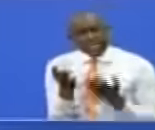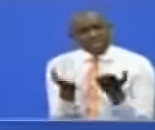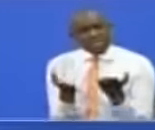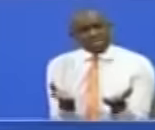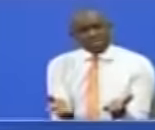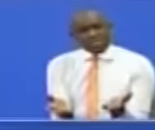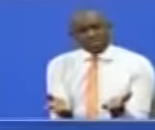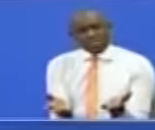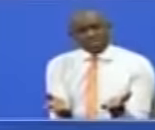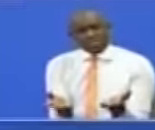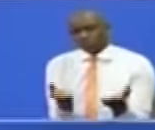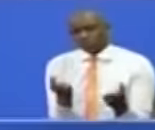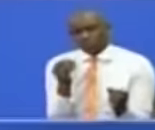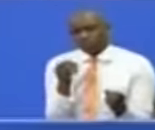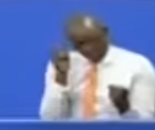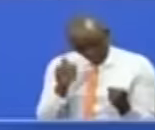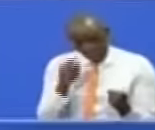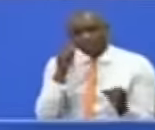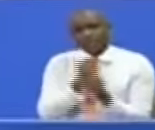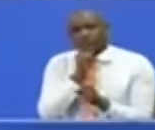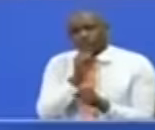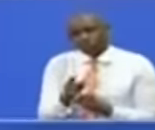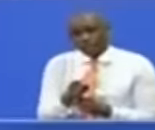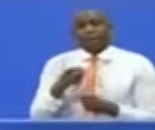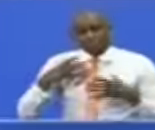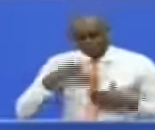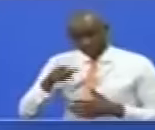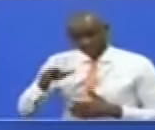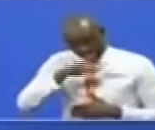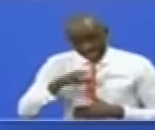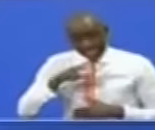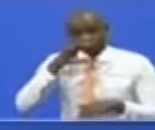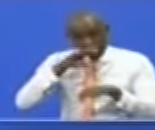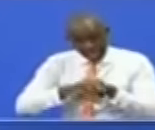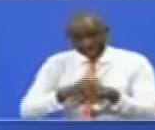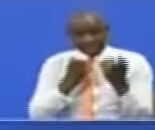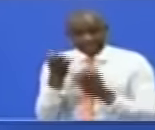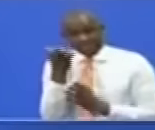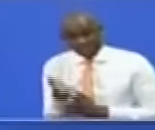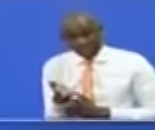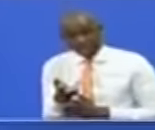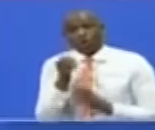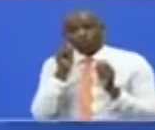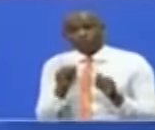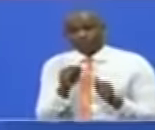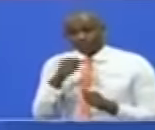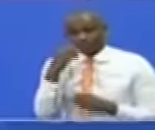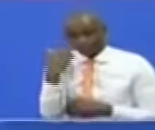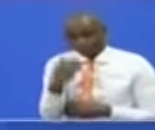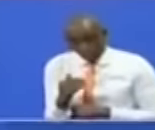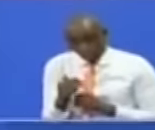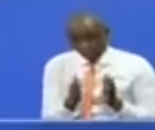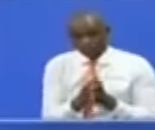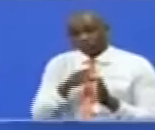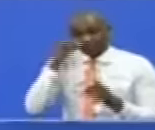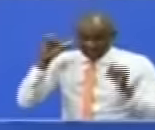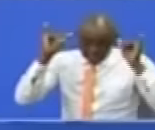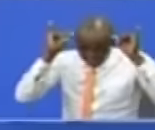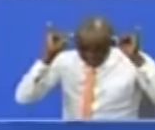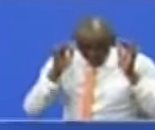itawezekana vipi kuhakikisha ya kwamba wananchi wanafikiwa na kuhakikisha kwamba wanawacha ile maneno ya kuiba